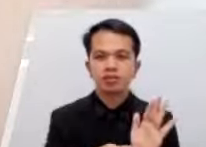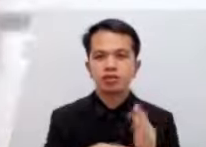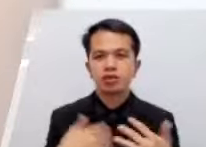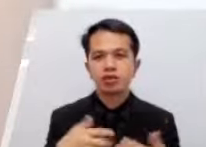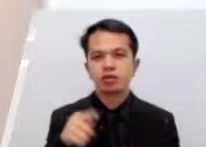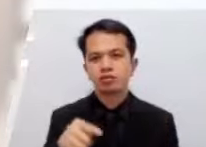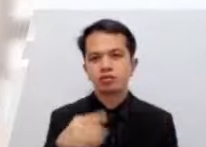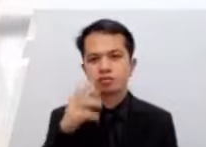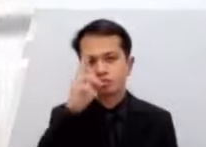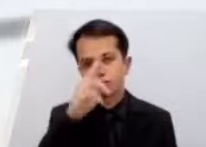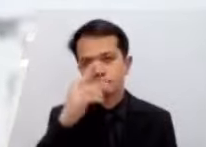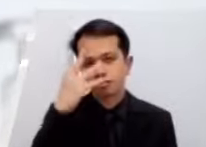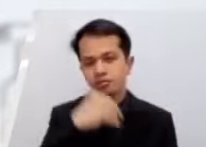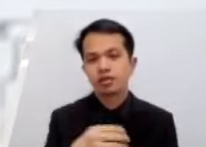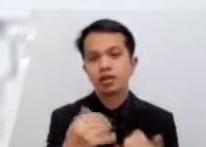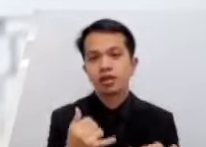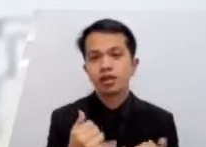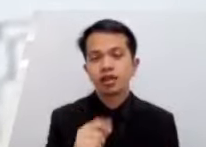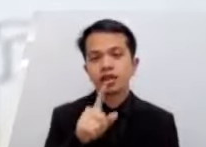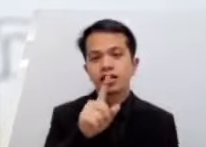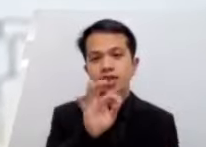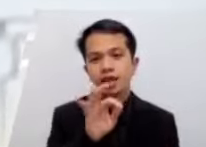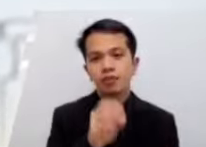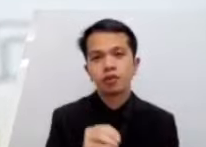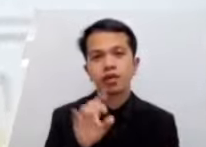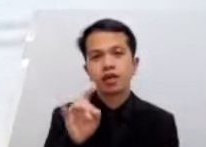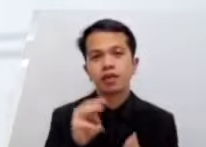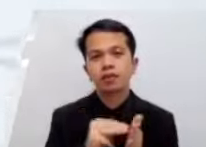9.8 million views ang remake video na yan sa TikTok.